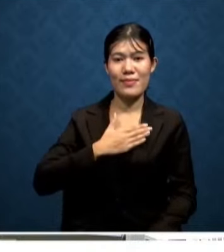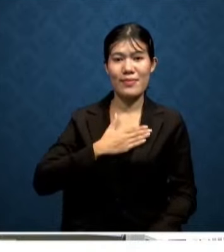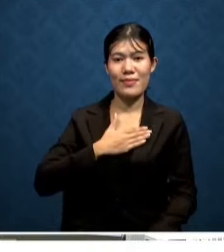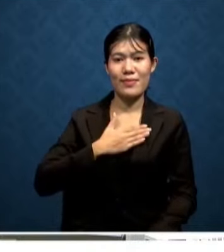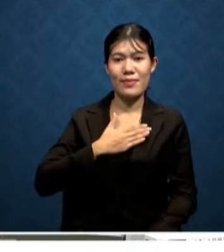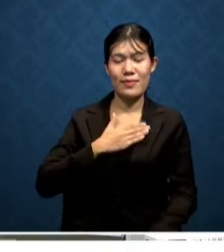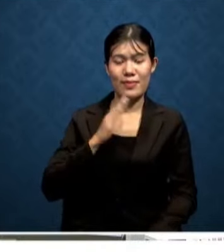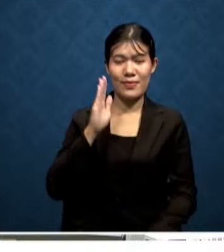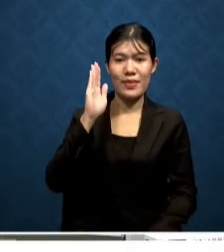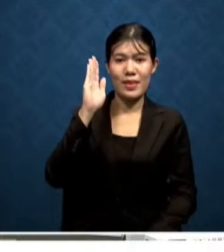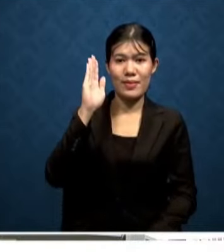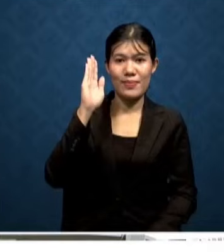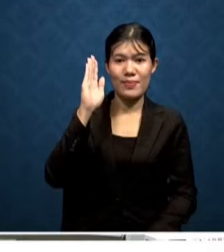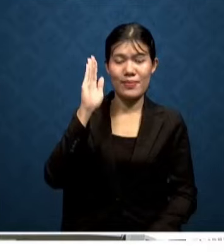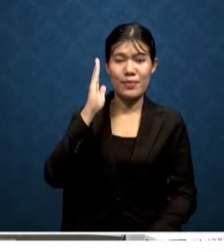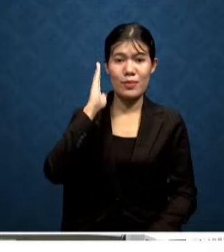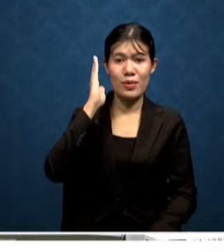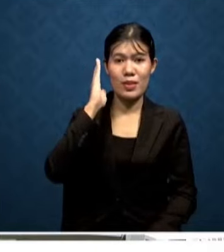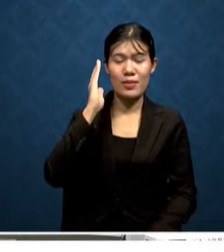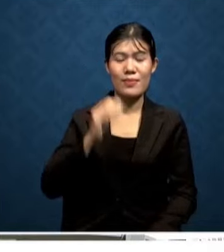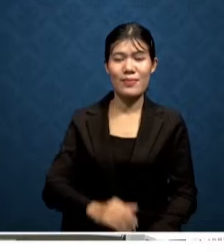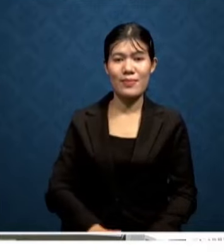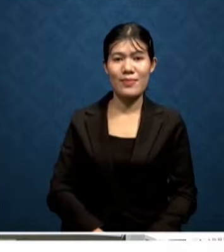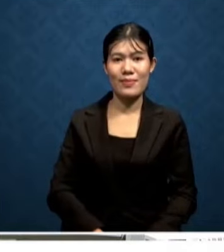าตแสดงตนครับ